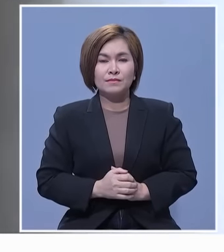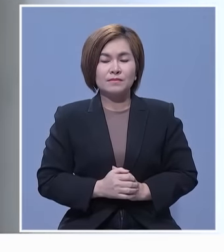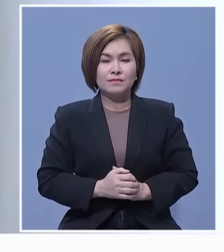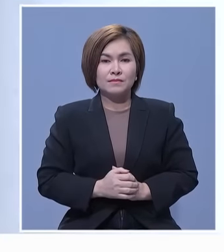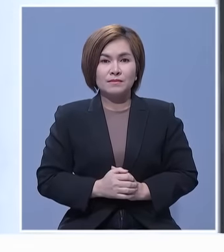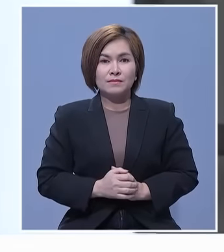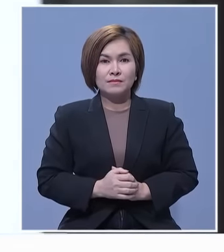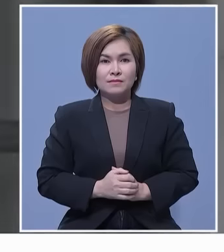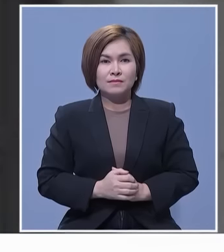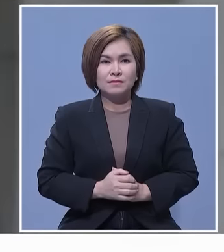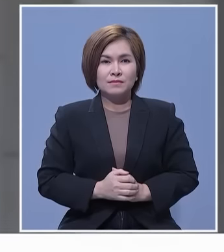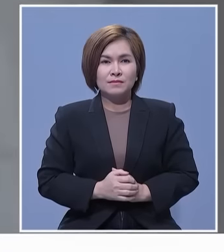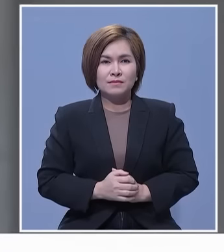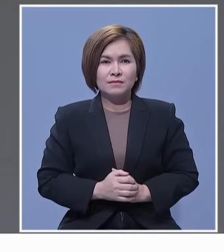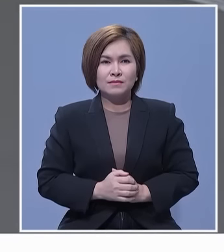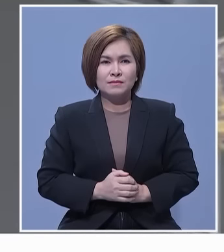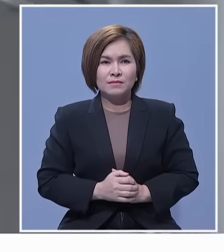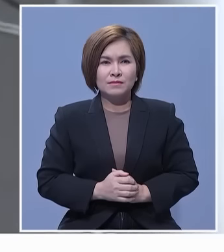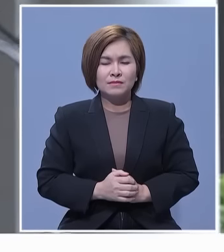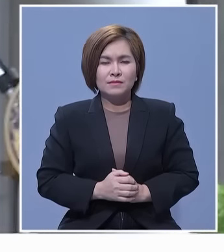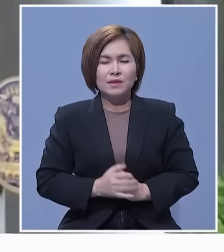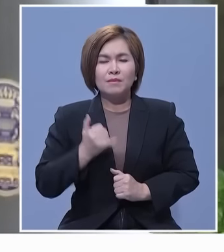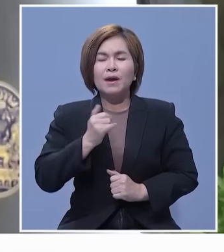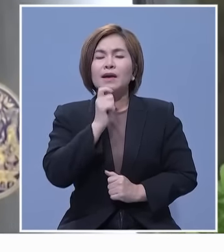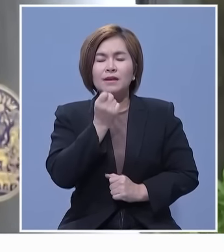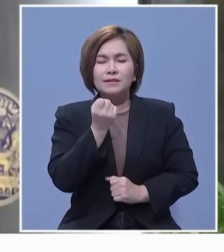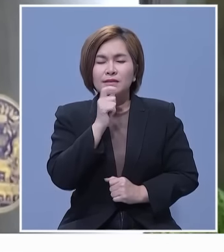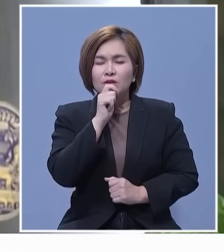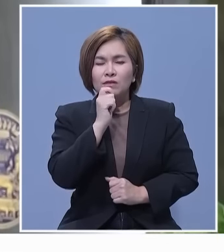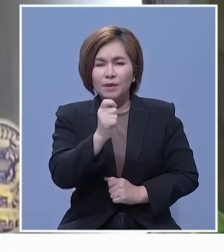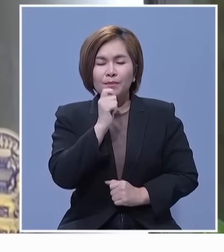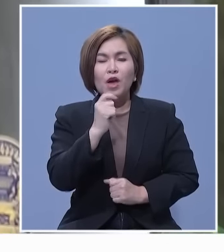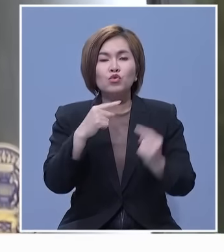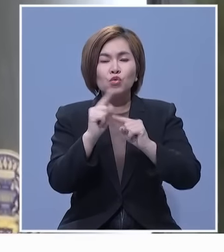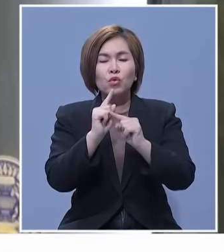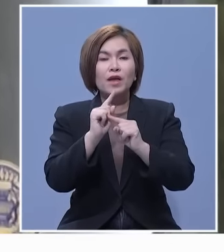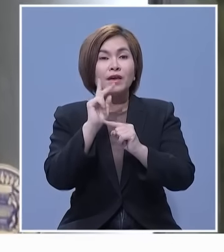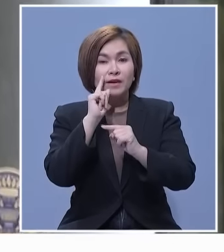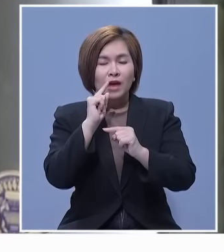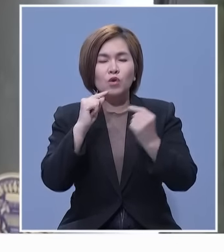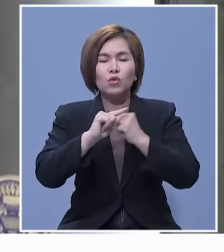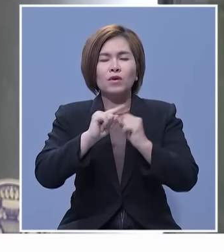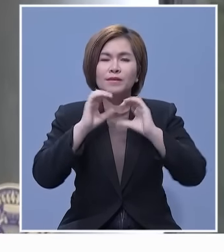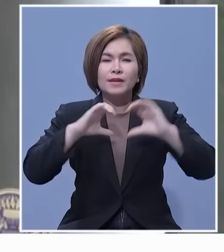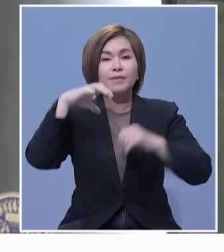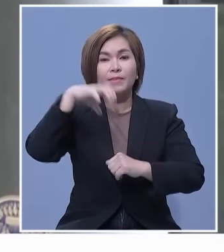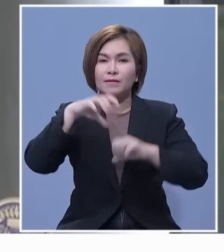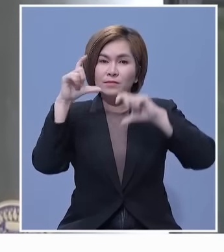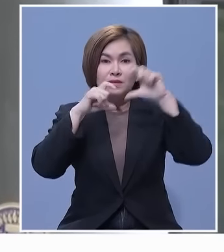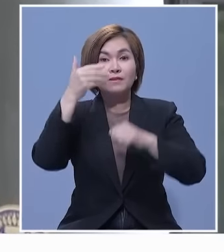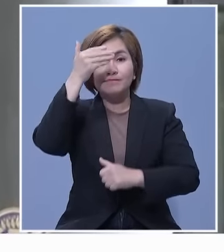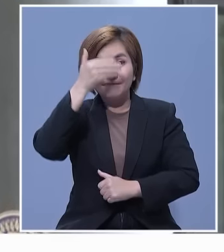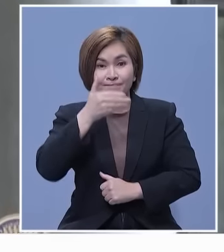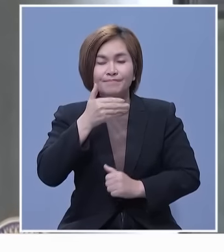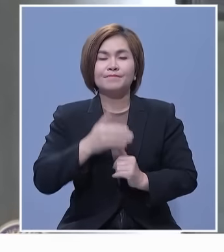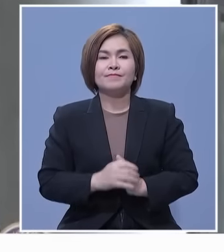เนี่ยเดินหายอยู่เนี่ยข่าวไร้ศพ วีสินออกมาให้สัมภาษณ์สื่อที่หน้าตึกไทยคู่ฟ้าทำเนียบรัฐบาลด้วยท่าทีเรียบเฉยแล้วก็อมยิ้มทักทาย